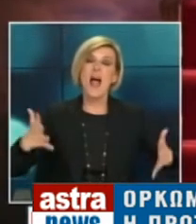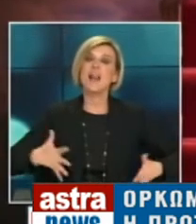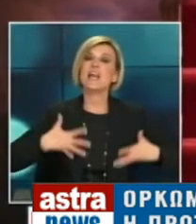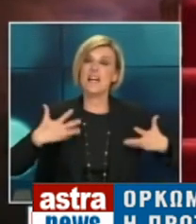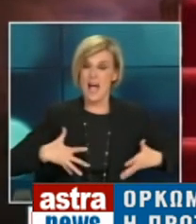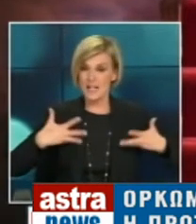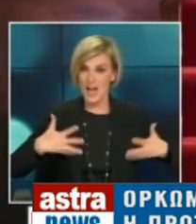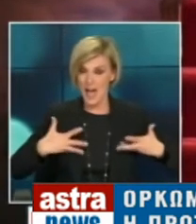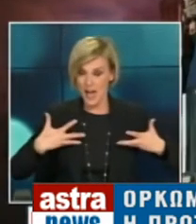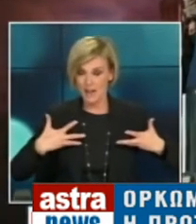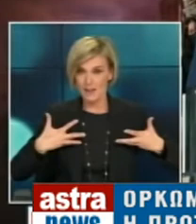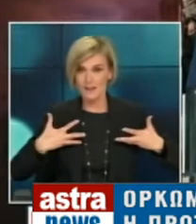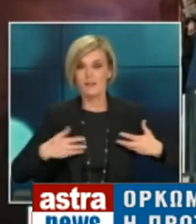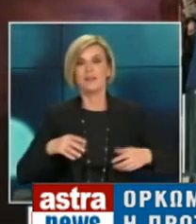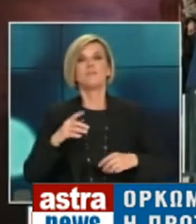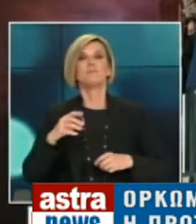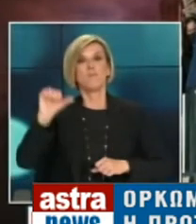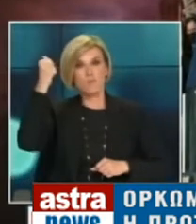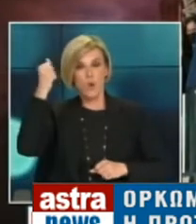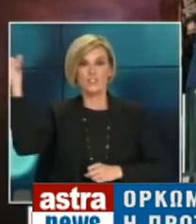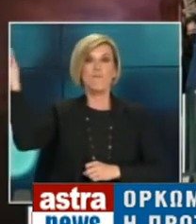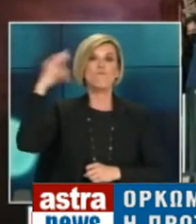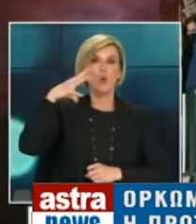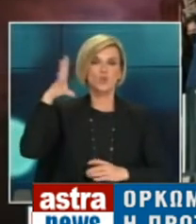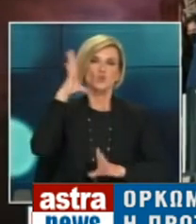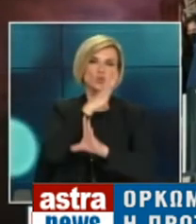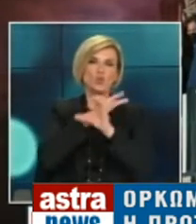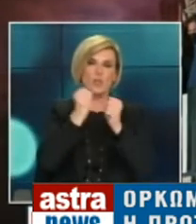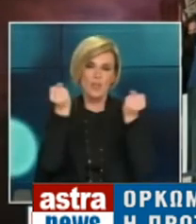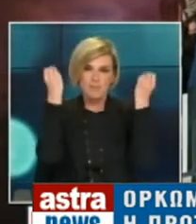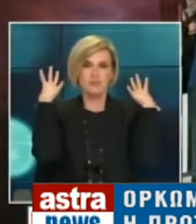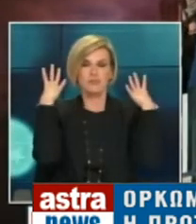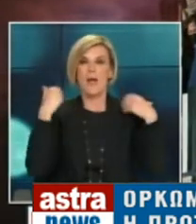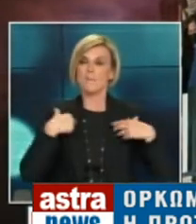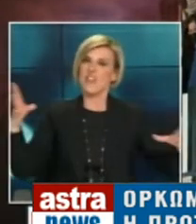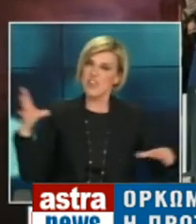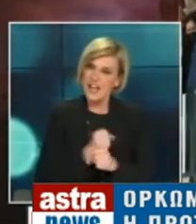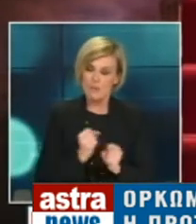μεγαλύτερο φως έρχεται μετά το μεγαλύτερο σκοτάδι. Θα τα καταφέρουμε μαζί. Μαζί.